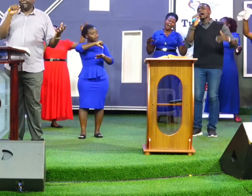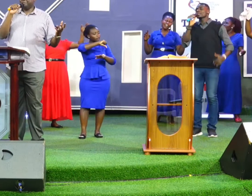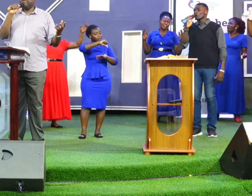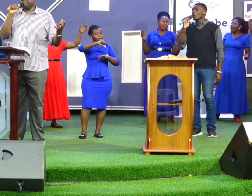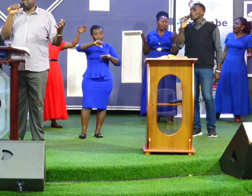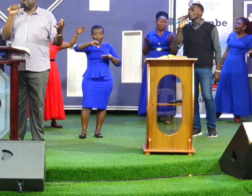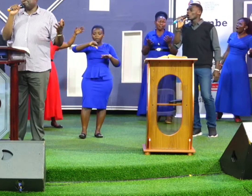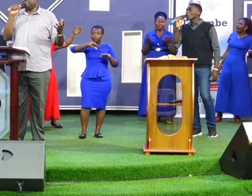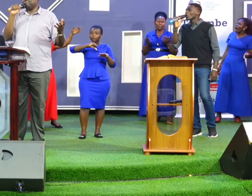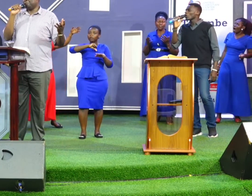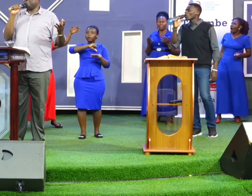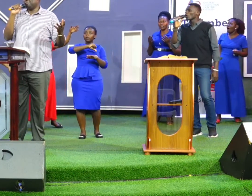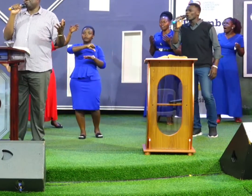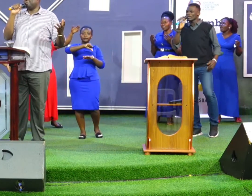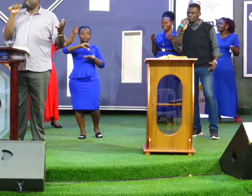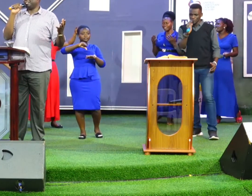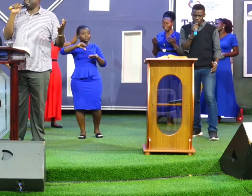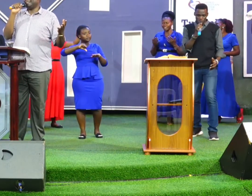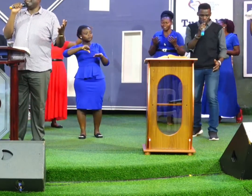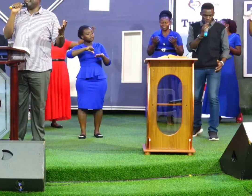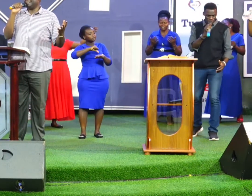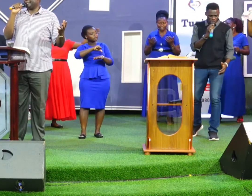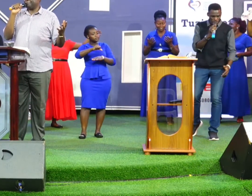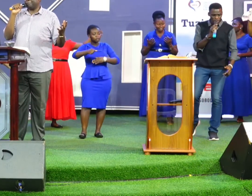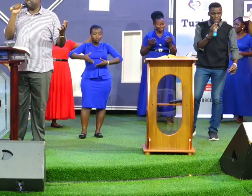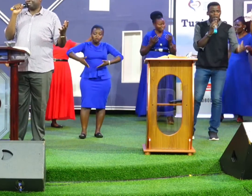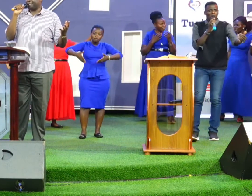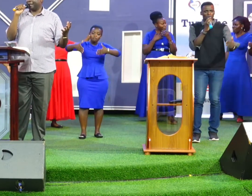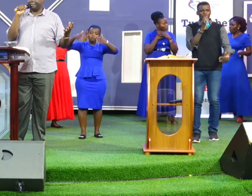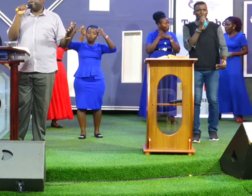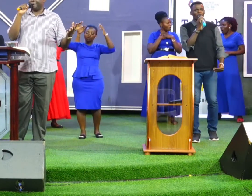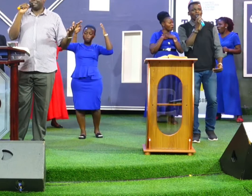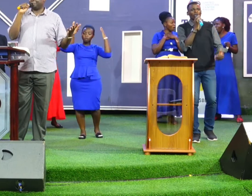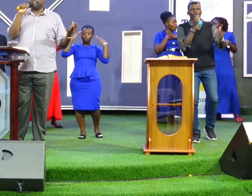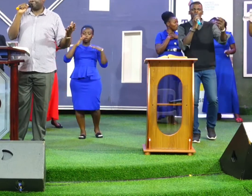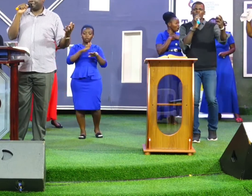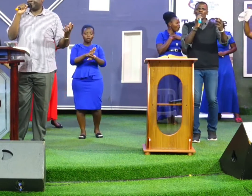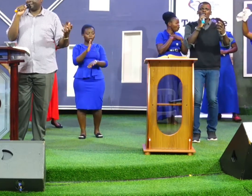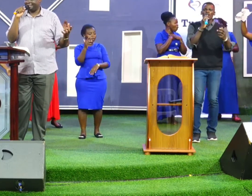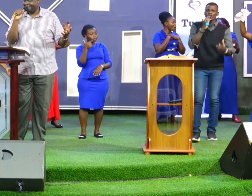Like you.